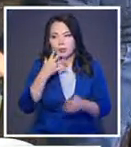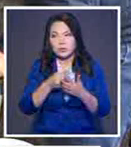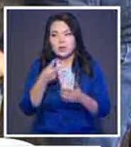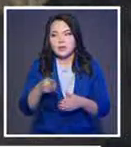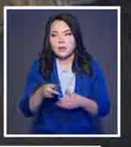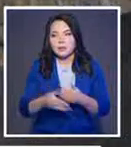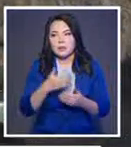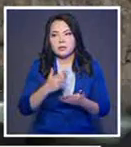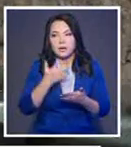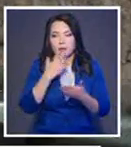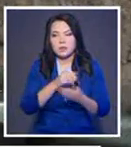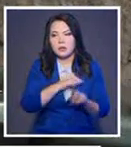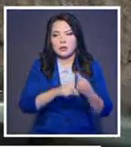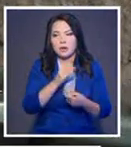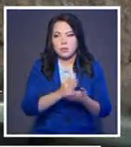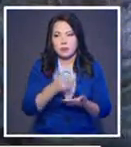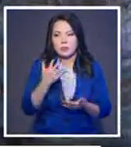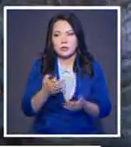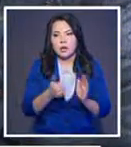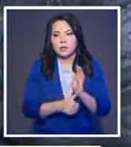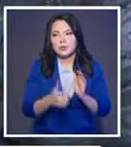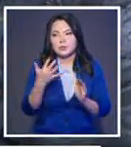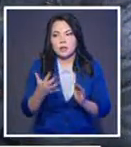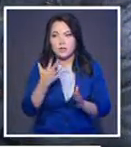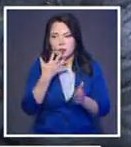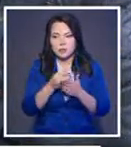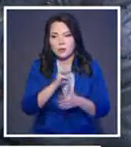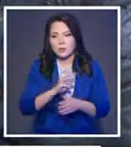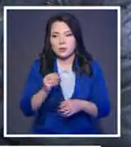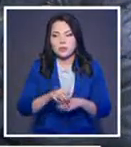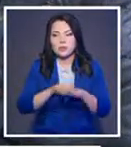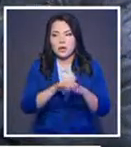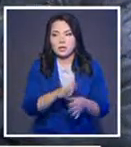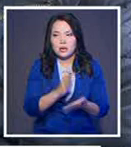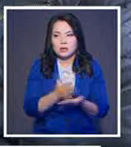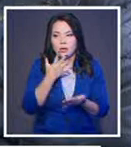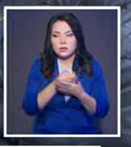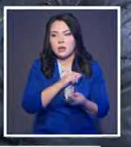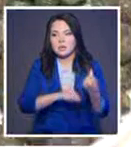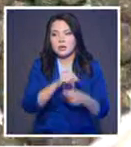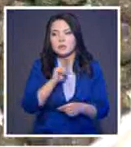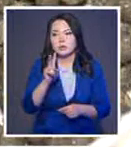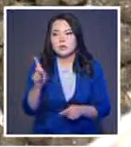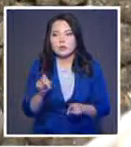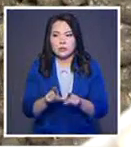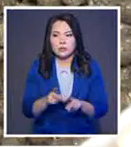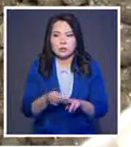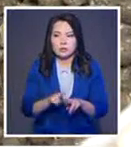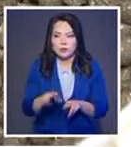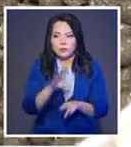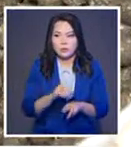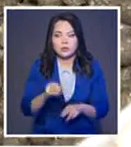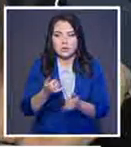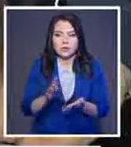тарта кәсіпкер бар. Биыл 565 миллион теңге бөлініп, 124 жоба несиеленген. Кәсіпкерлікпен айналысам деген тұрғындарға аудан әкімінің